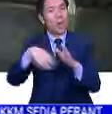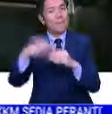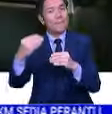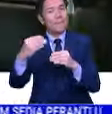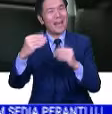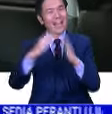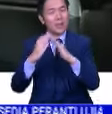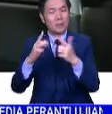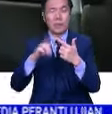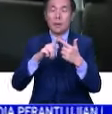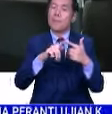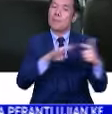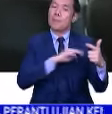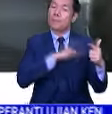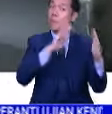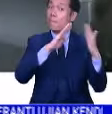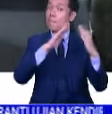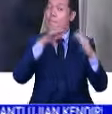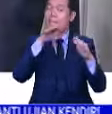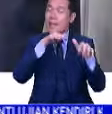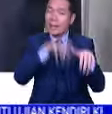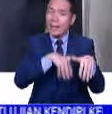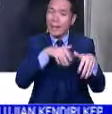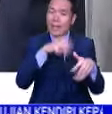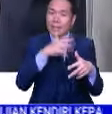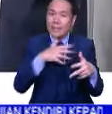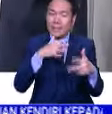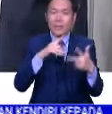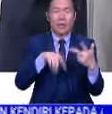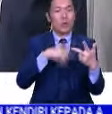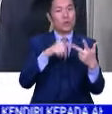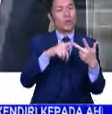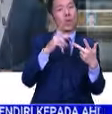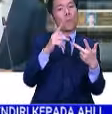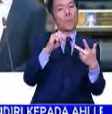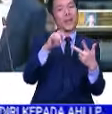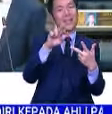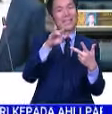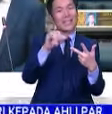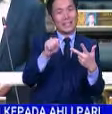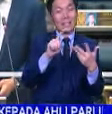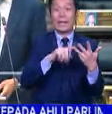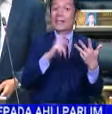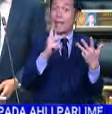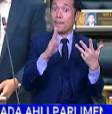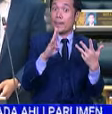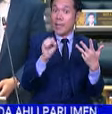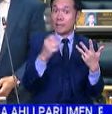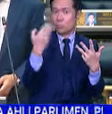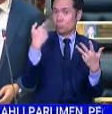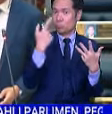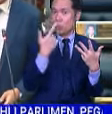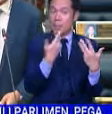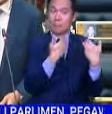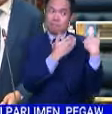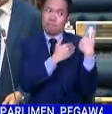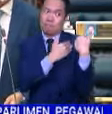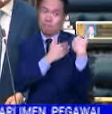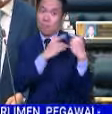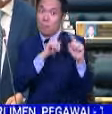Menteri Pertanian perdagangan dalam negeri koperasi dan ke penggunaan serta menteri belira dan Soekarno